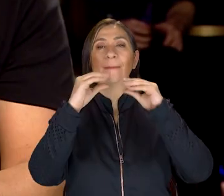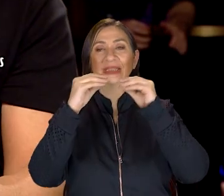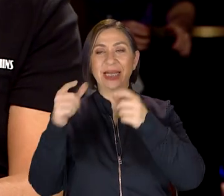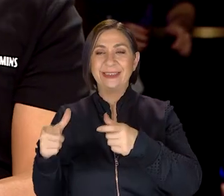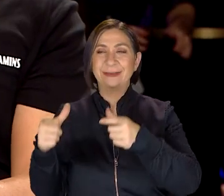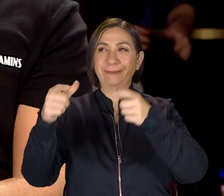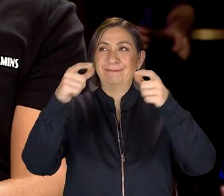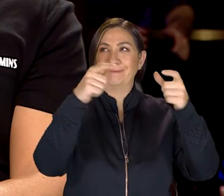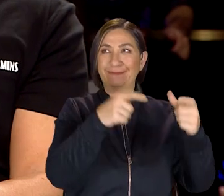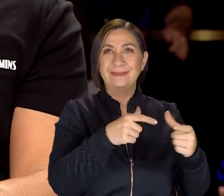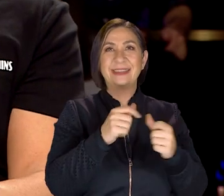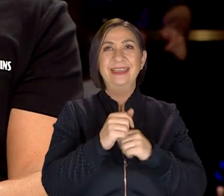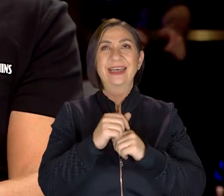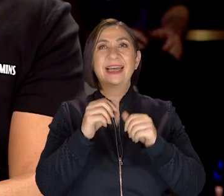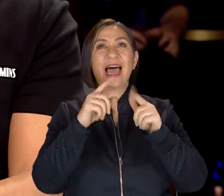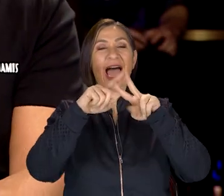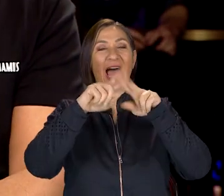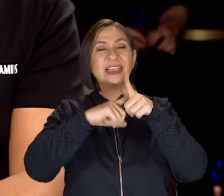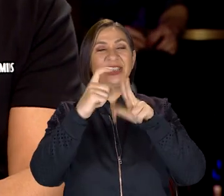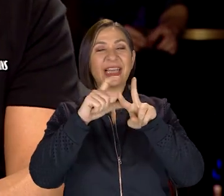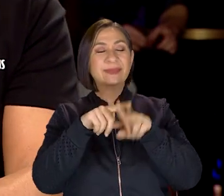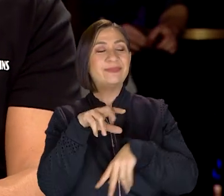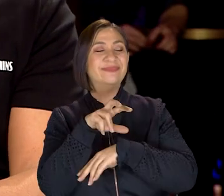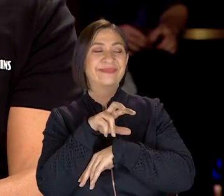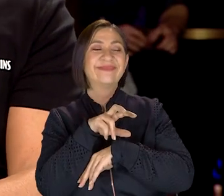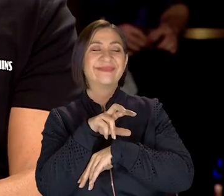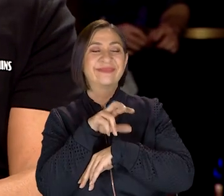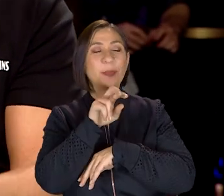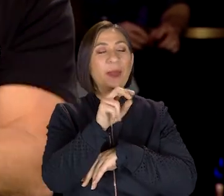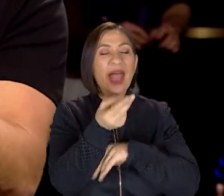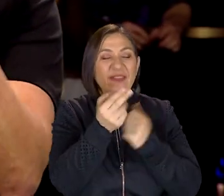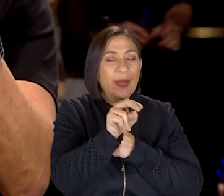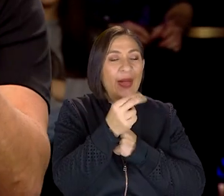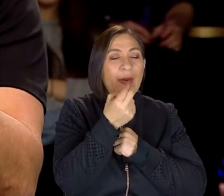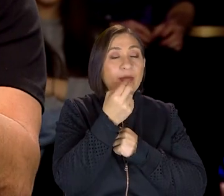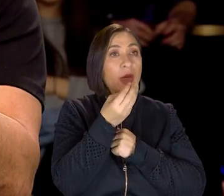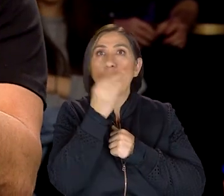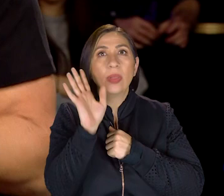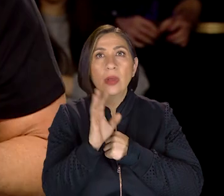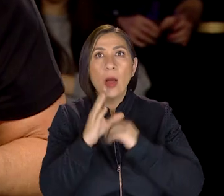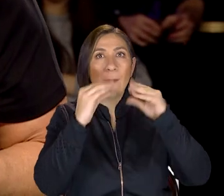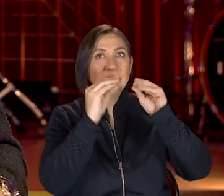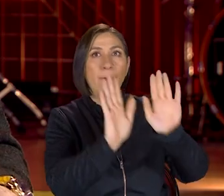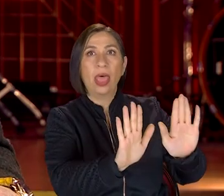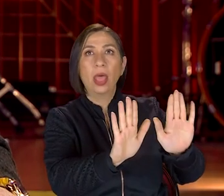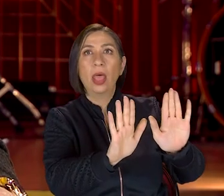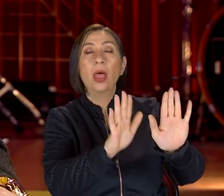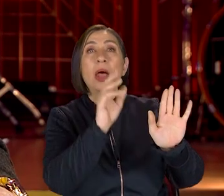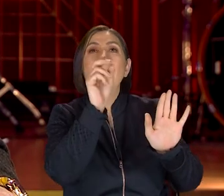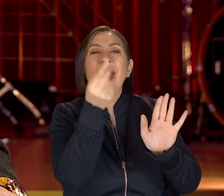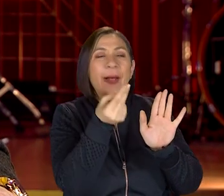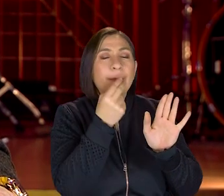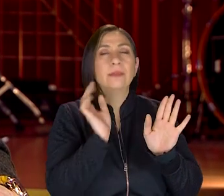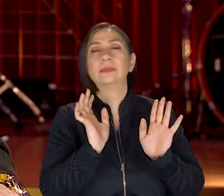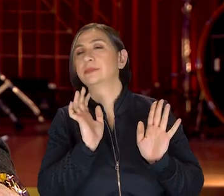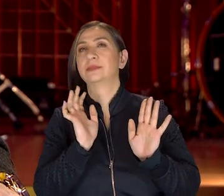götürmüştüm. Mustafa baktı böyle pastaya. Hafif böyle çatalla tadına baktı falan. Yemedi abi. Yemedi yani. Hmm. Lan öyle